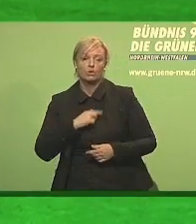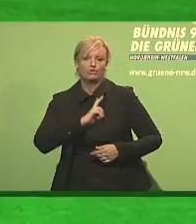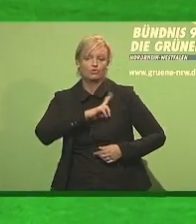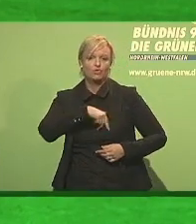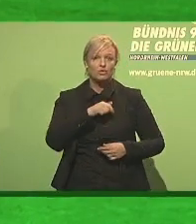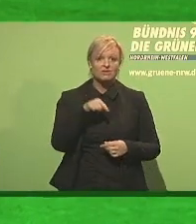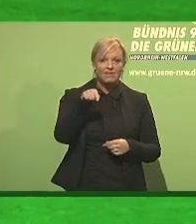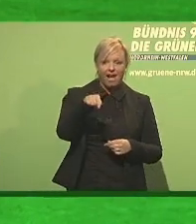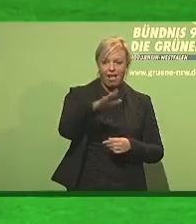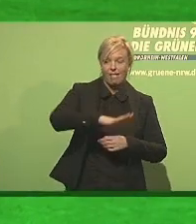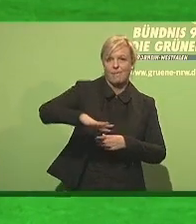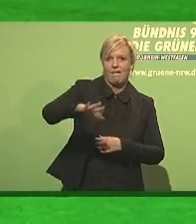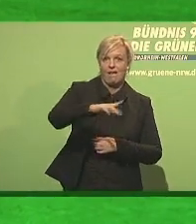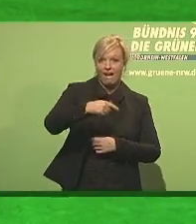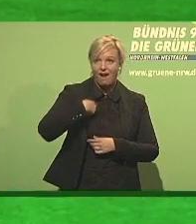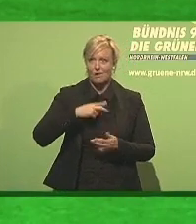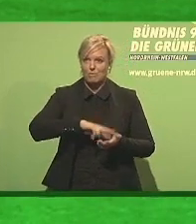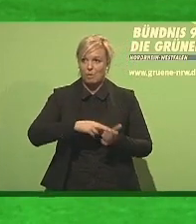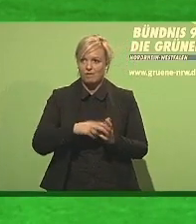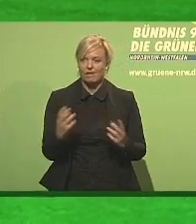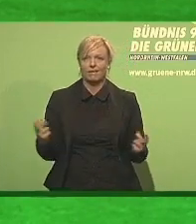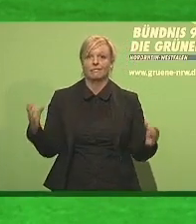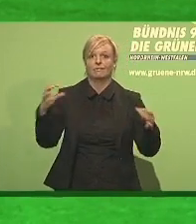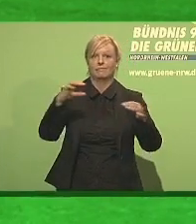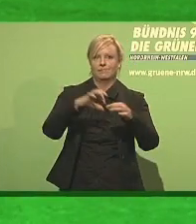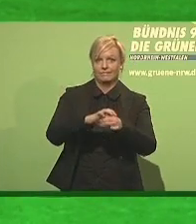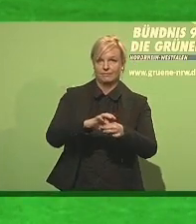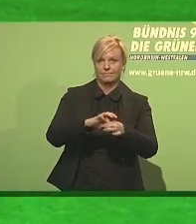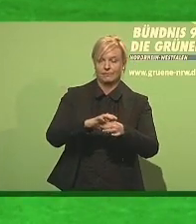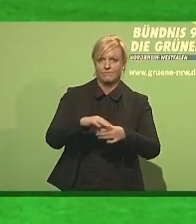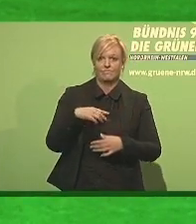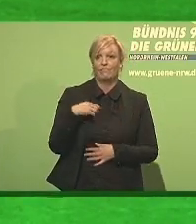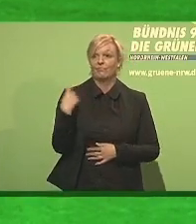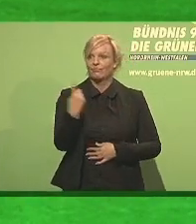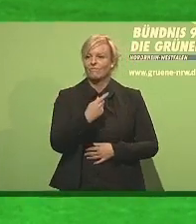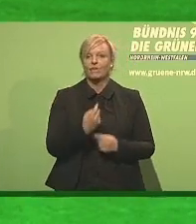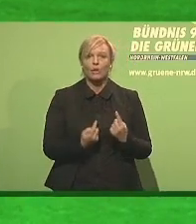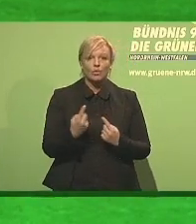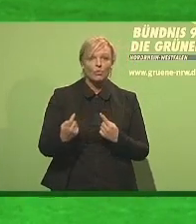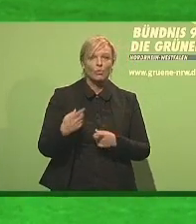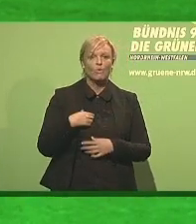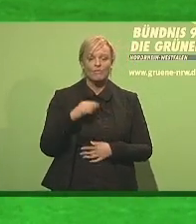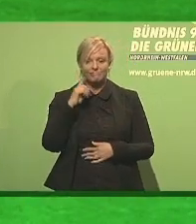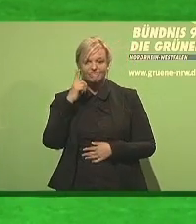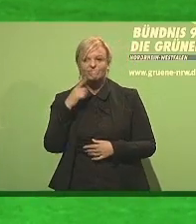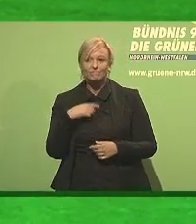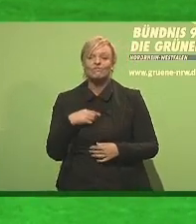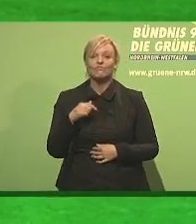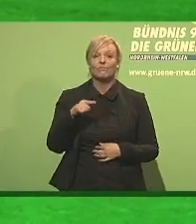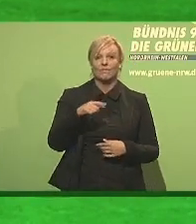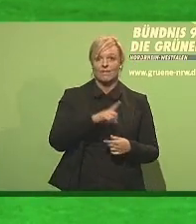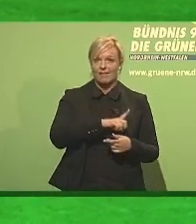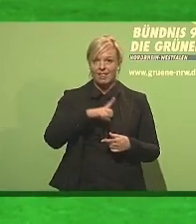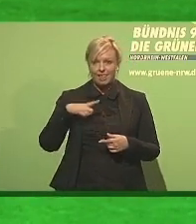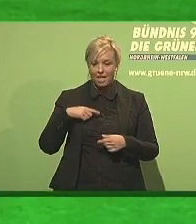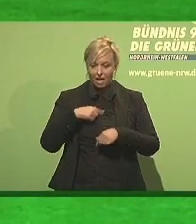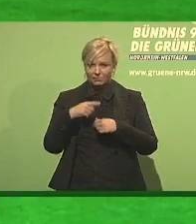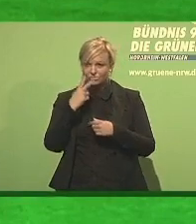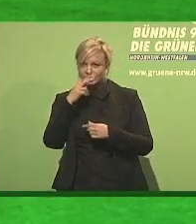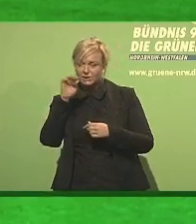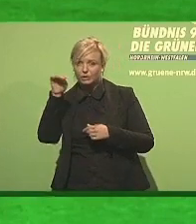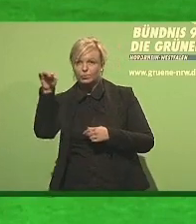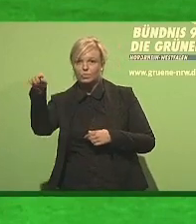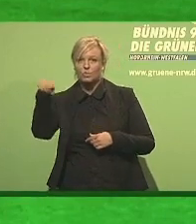Politik zusammenbringen kann. Denn ich bin überzeugt und wir Grünen sind überzeugt, dass langfristig die Strompreise durch das EEG, durch